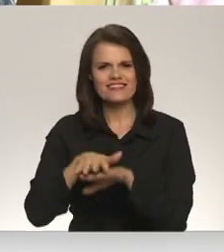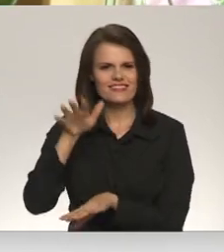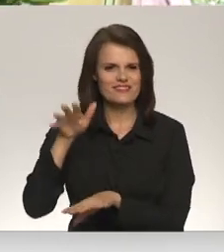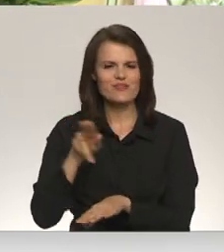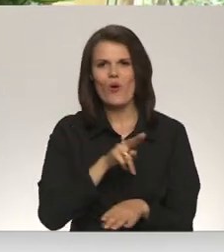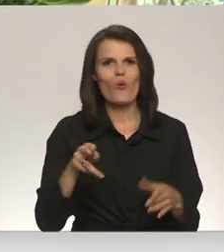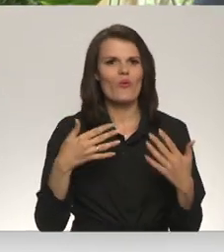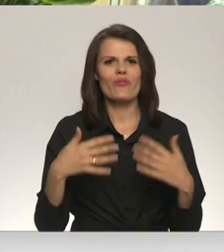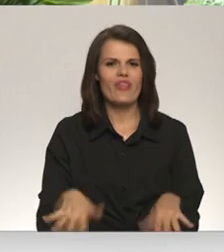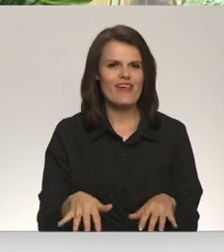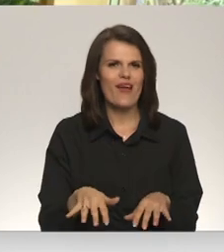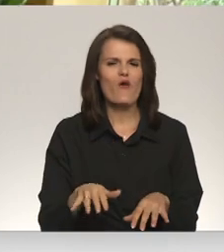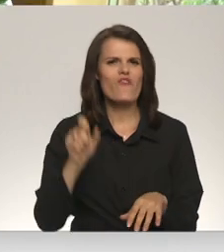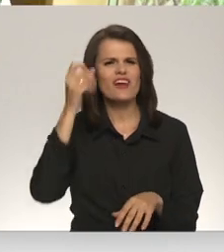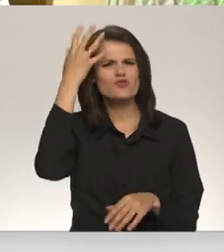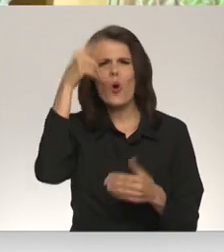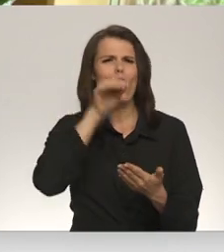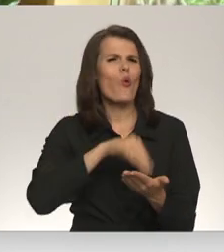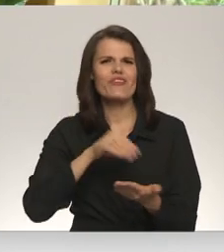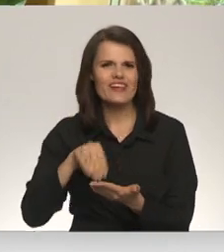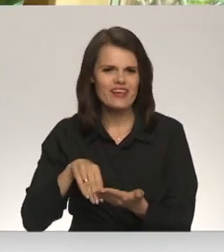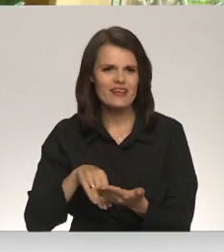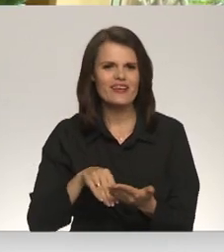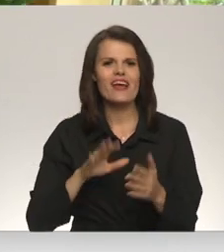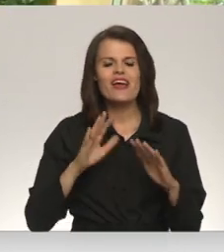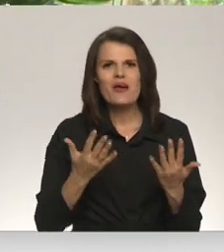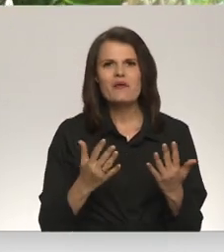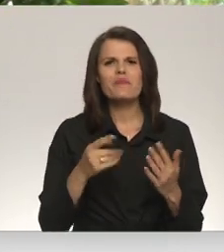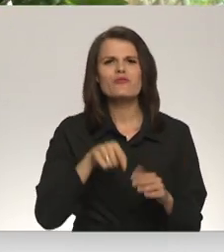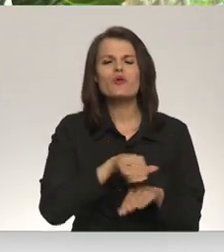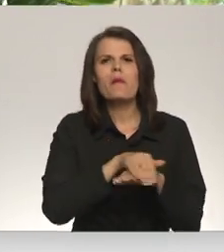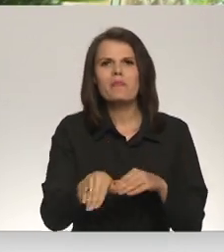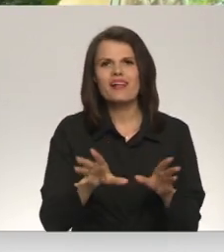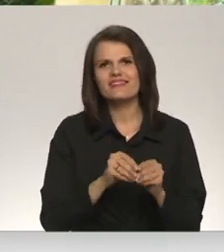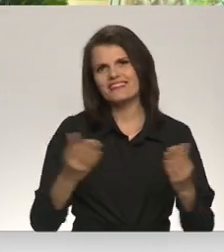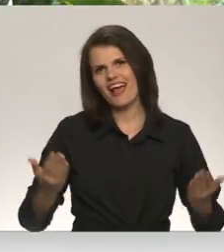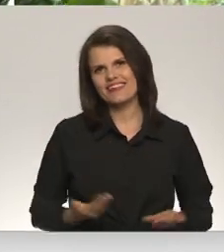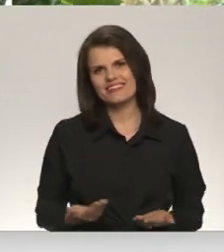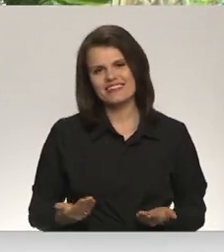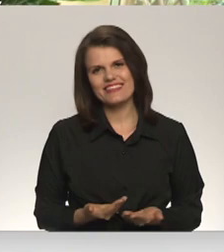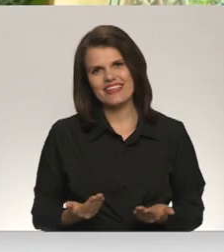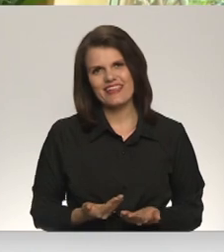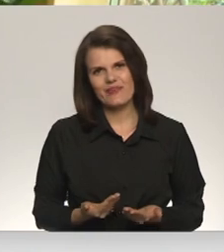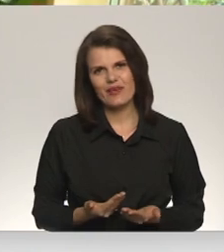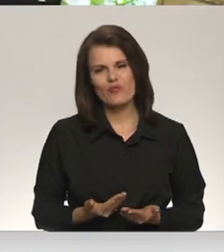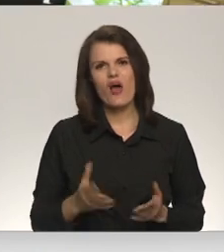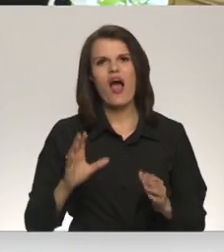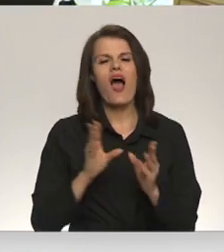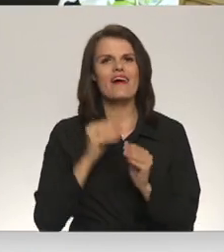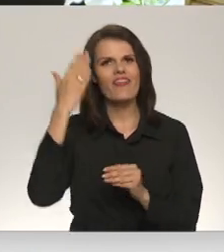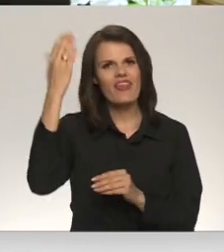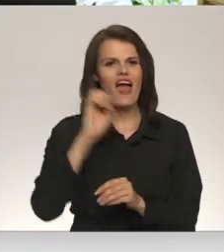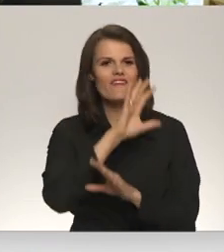ar gudrību, bet vien ar dzīvību. Ar Dievu gaismu!